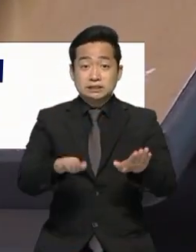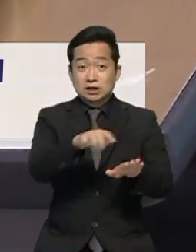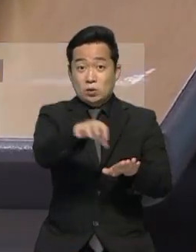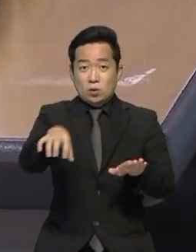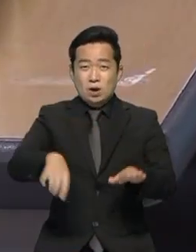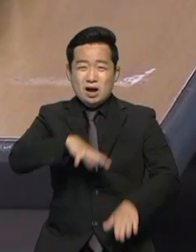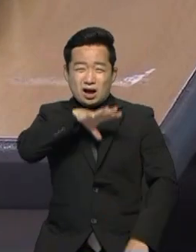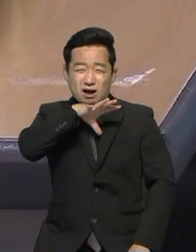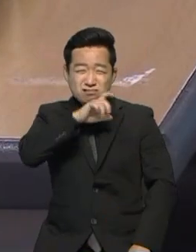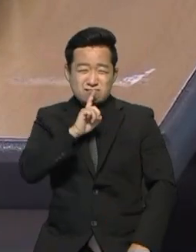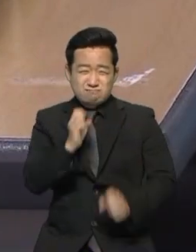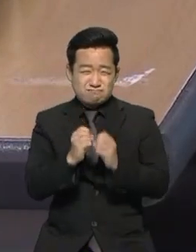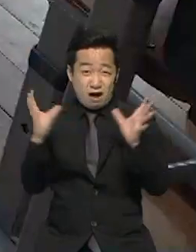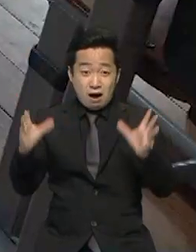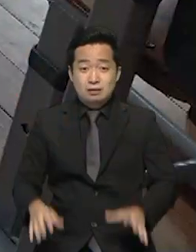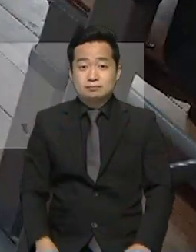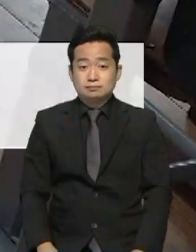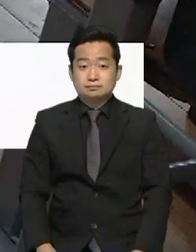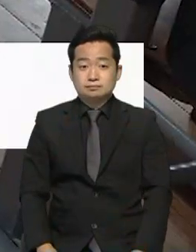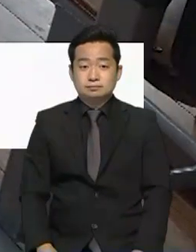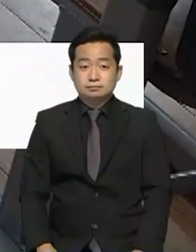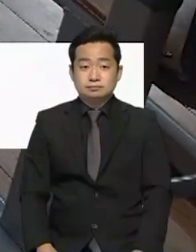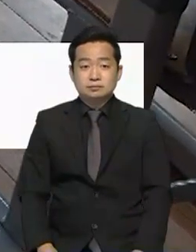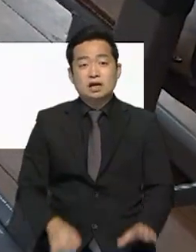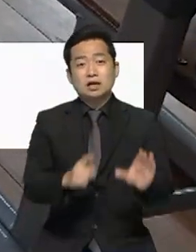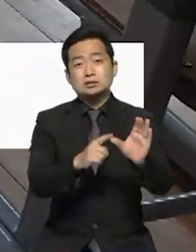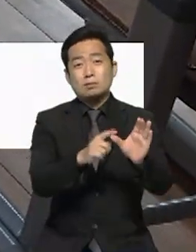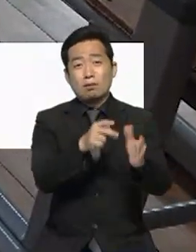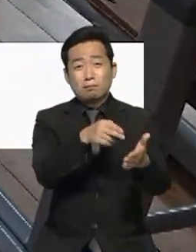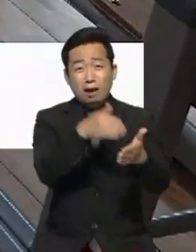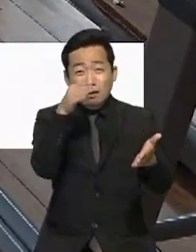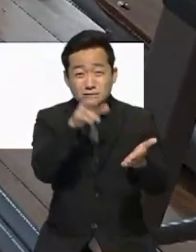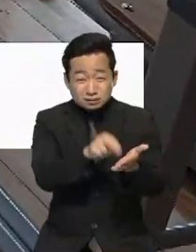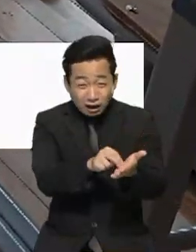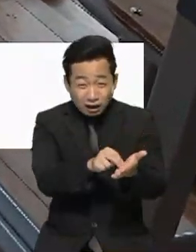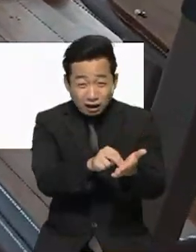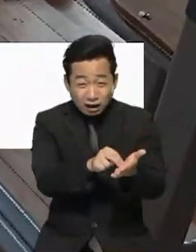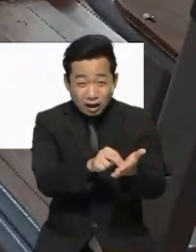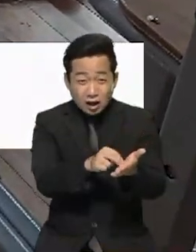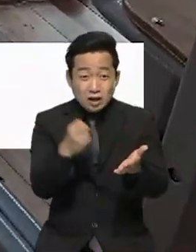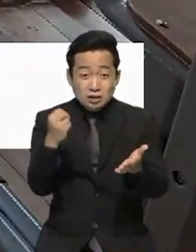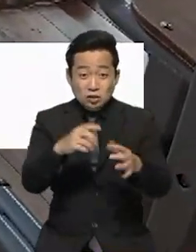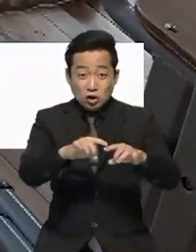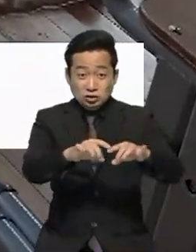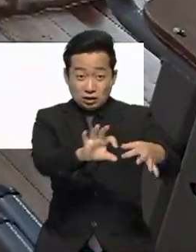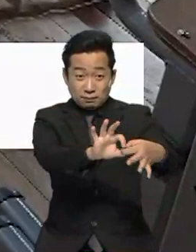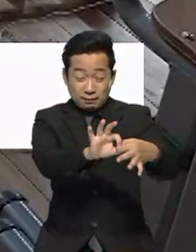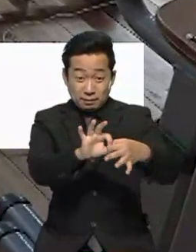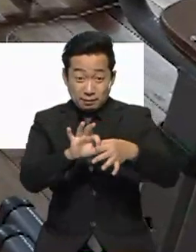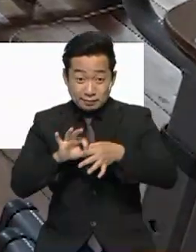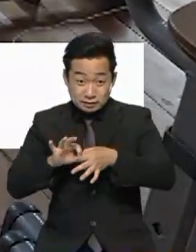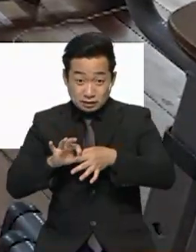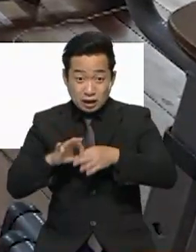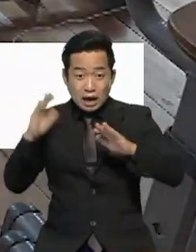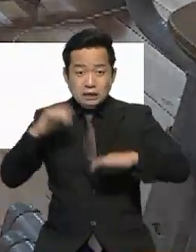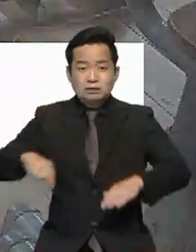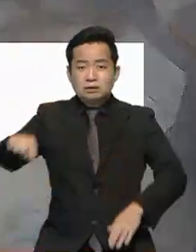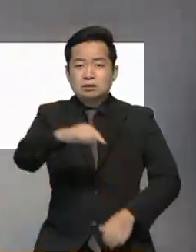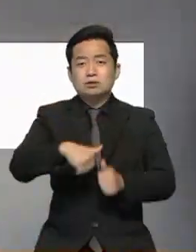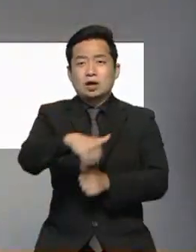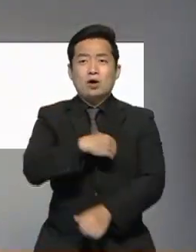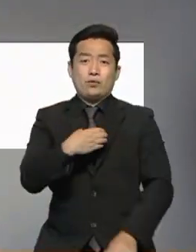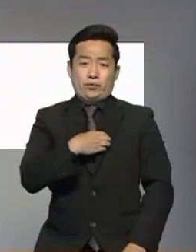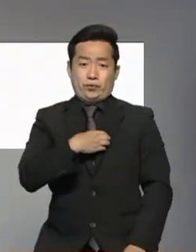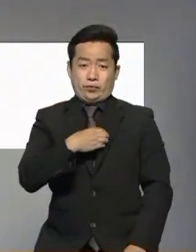현장에선 불만이 터져 나옵니다. 서버 먹통만이 문제가 아니라요. 멀티탭을 문어발로 연결해서 아이들한테 굉장히 위험한